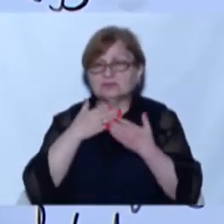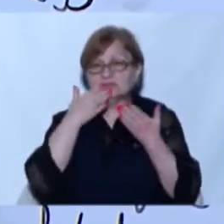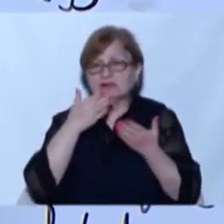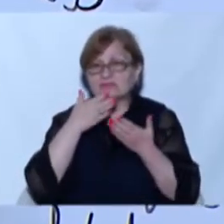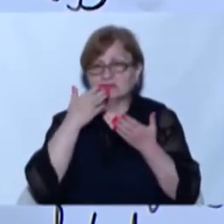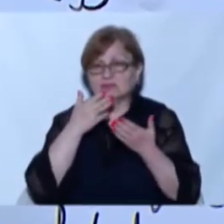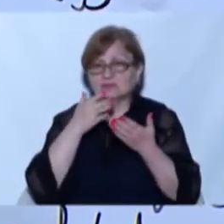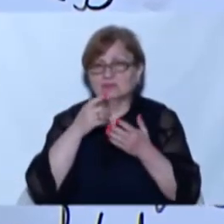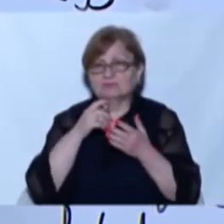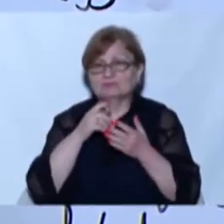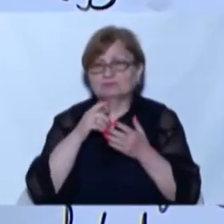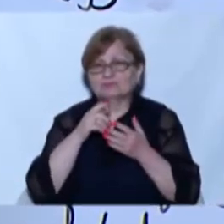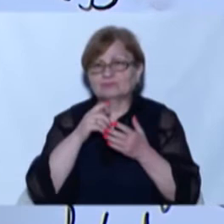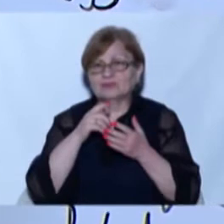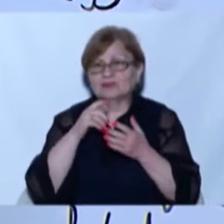ზოგიერთი